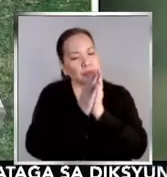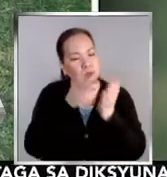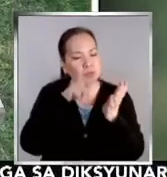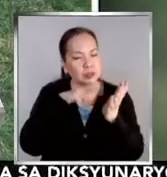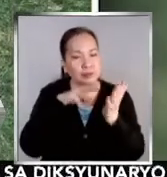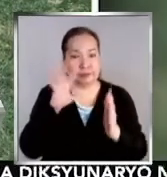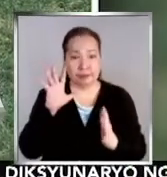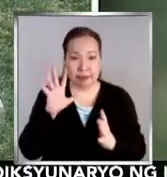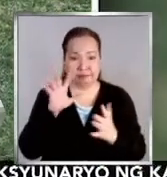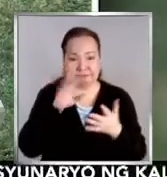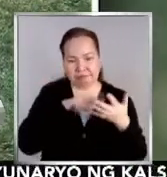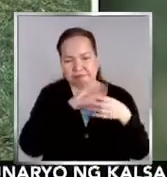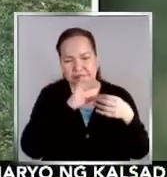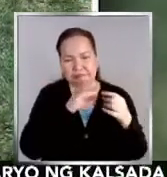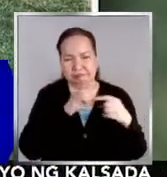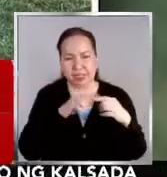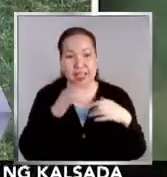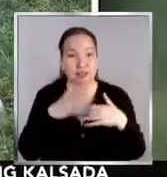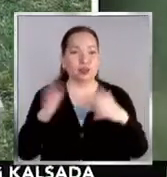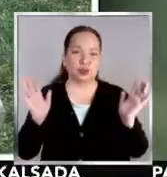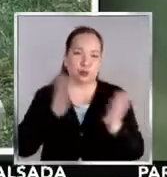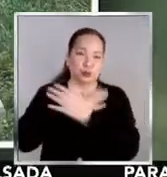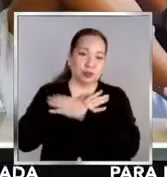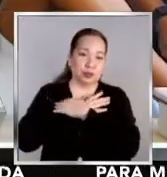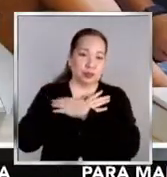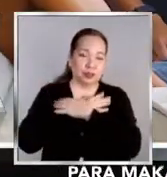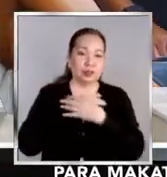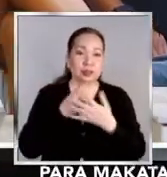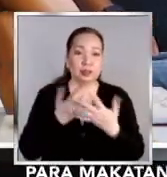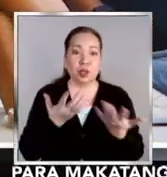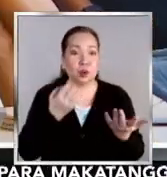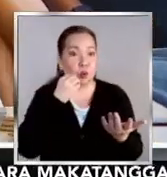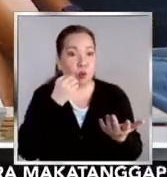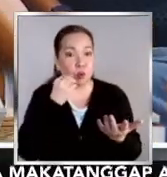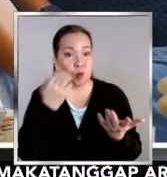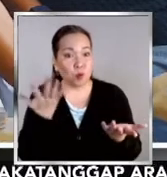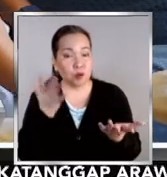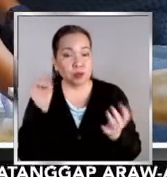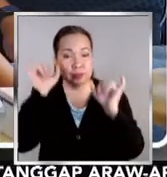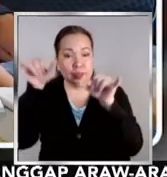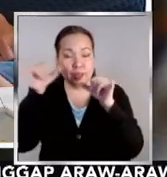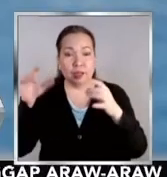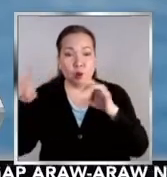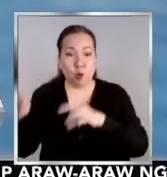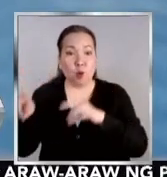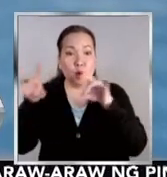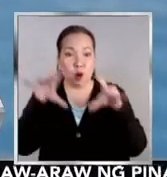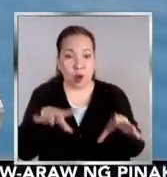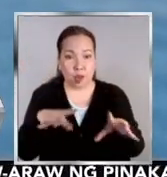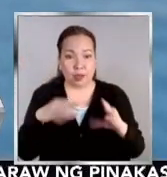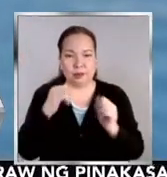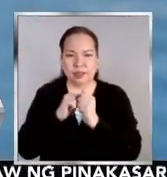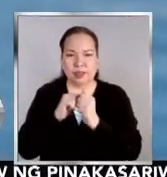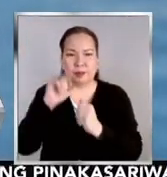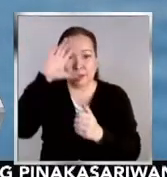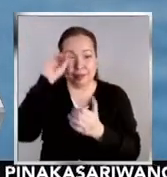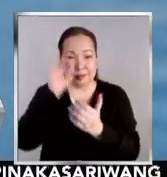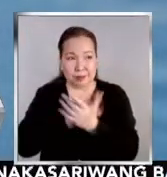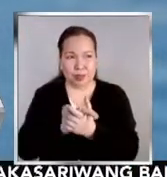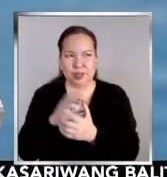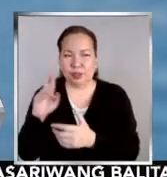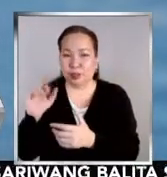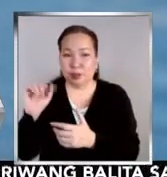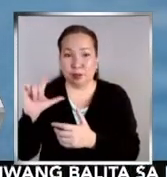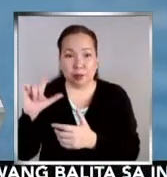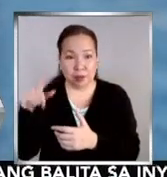relax. Kasalukuyang naninirahan si Bianca sa Australia kasama ang mister na si Ralph Wintel. Bumisita siya roon noong